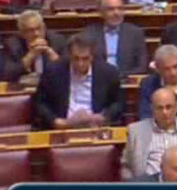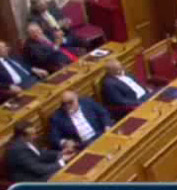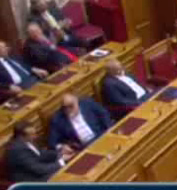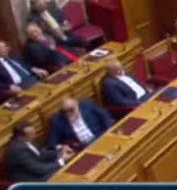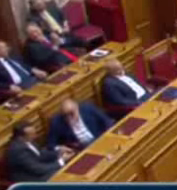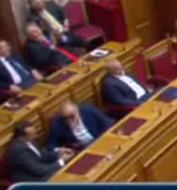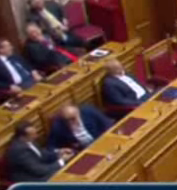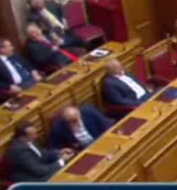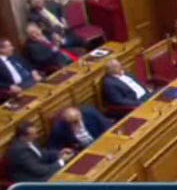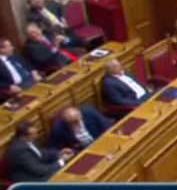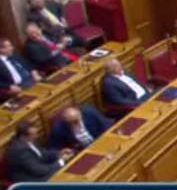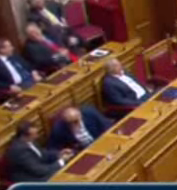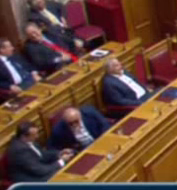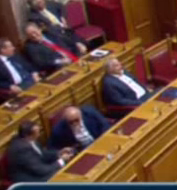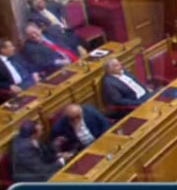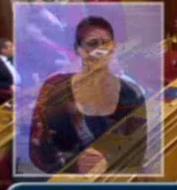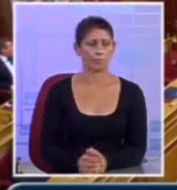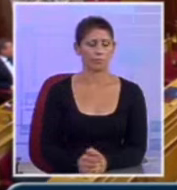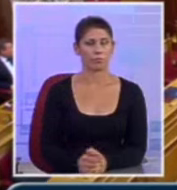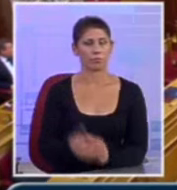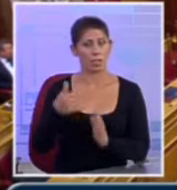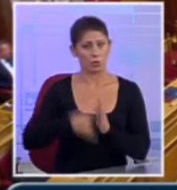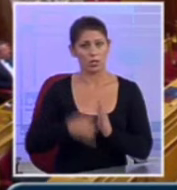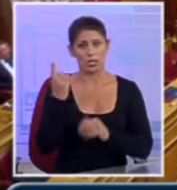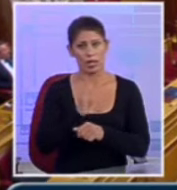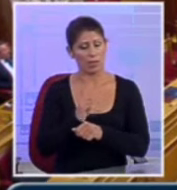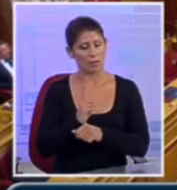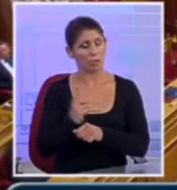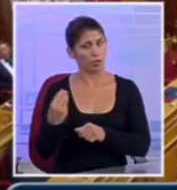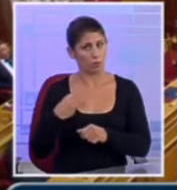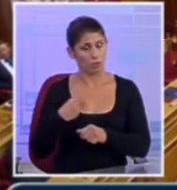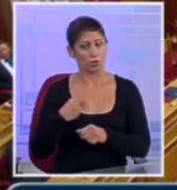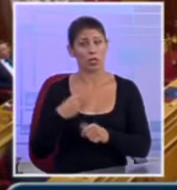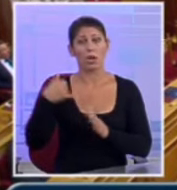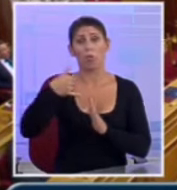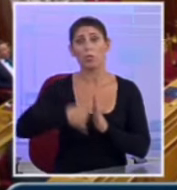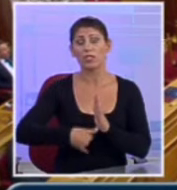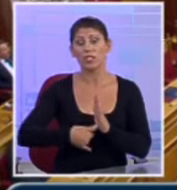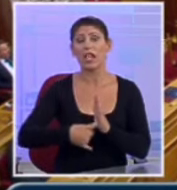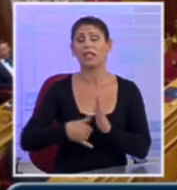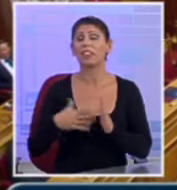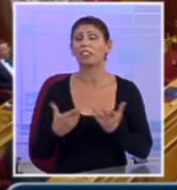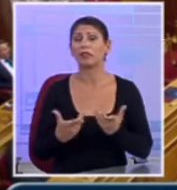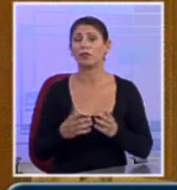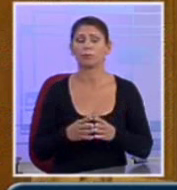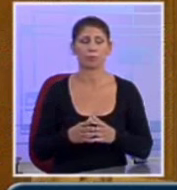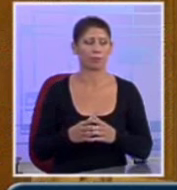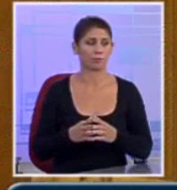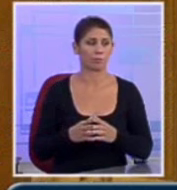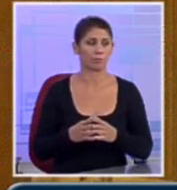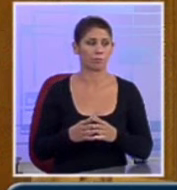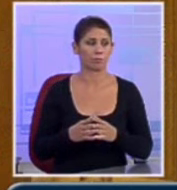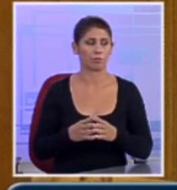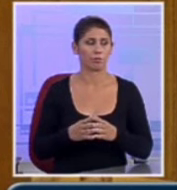Η ουσία, κύριε Πρόεδρε, αν έχω την ανοχή σας για ένα λεπτό, η ουσία είναι ότι για ένα λεπτό,